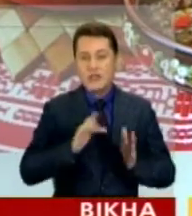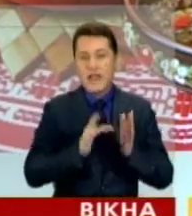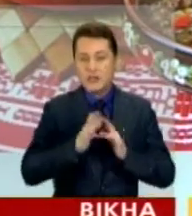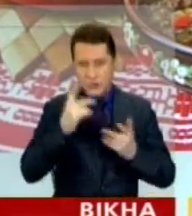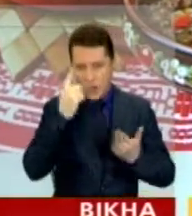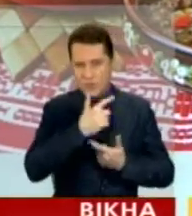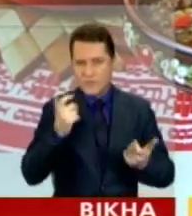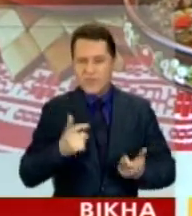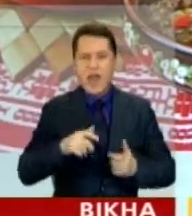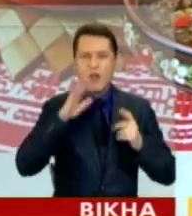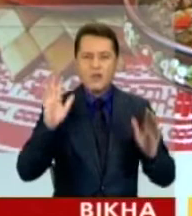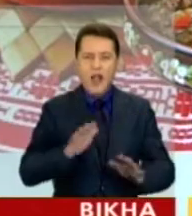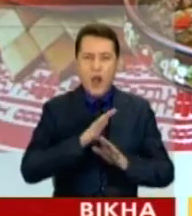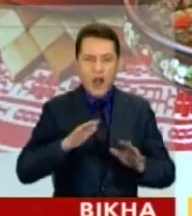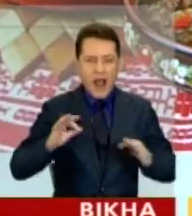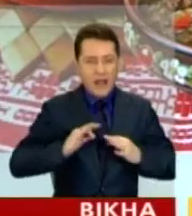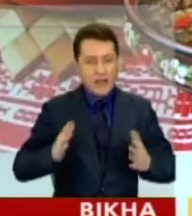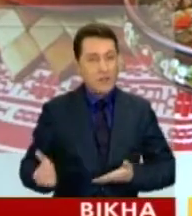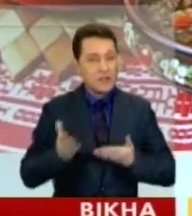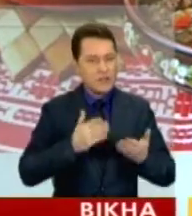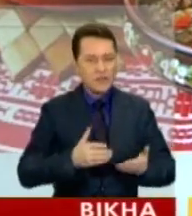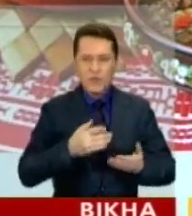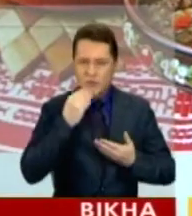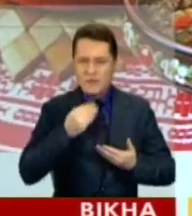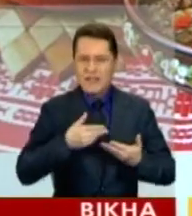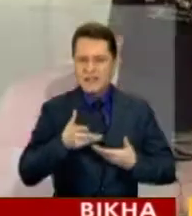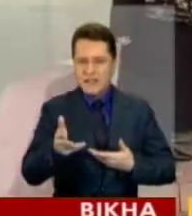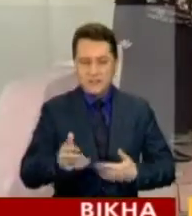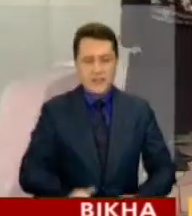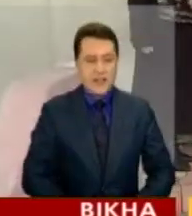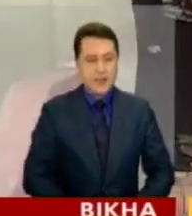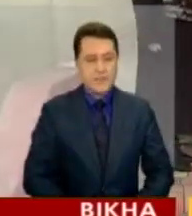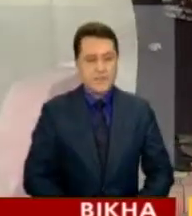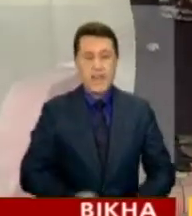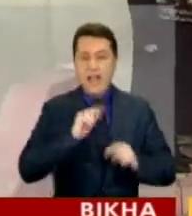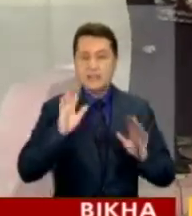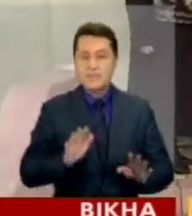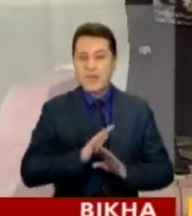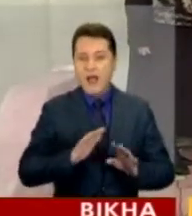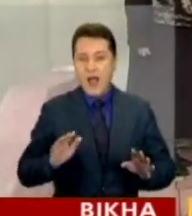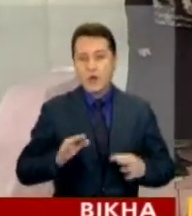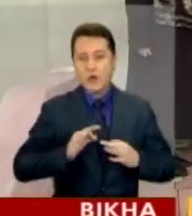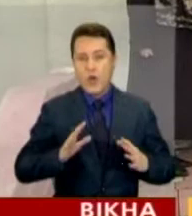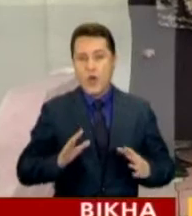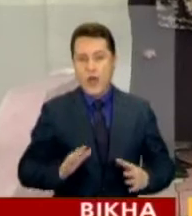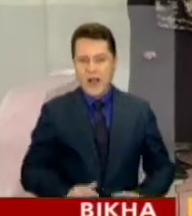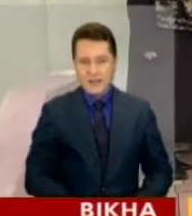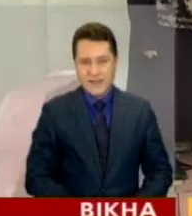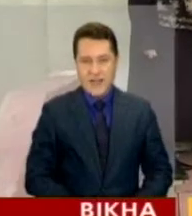селом старовинними колядками, а частують гостей незвичними стравами. Ми вас